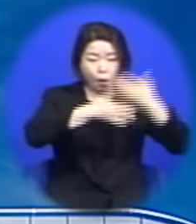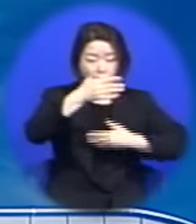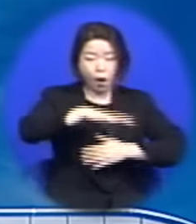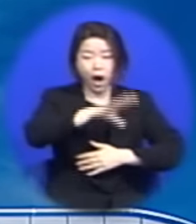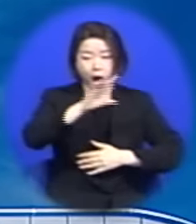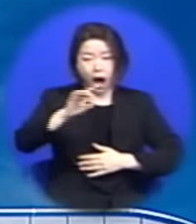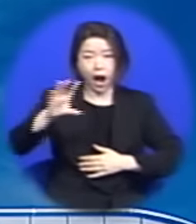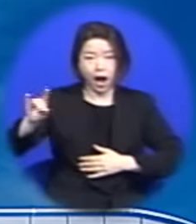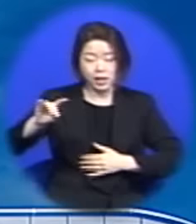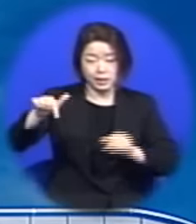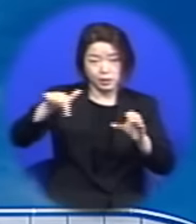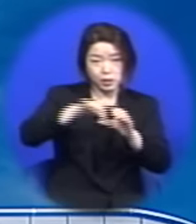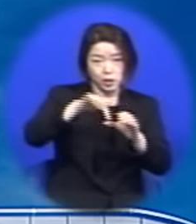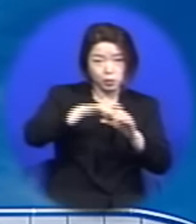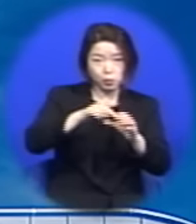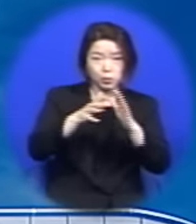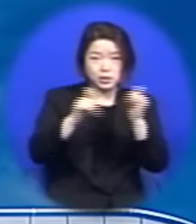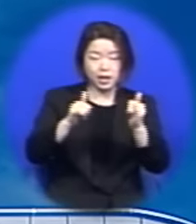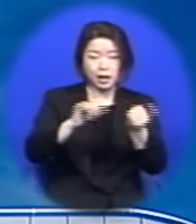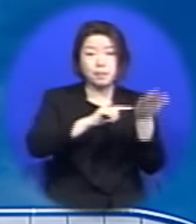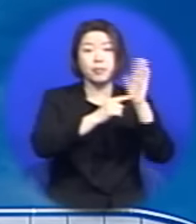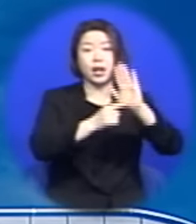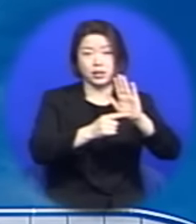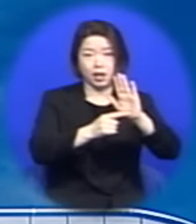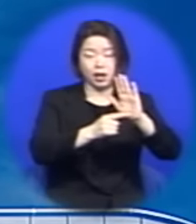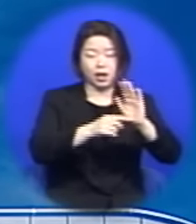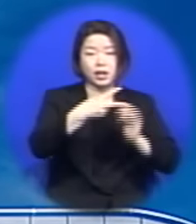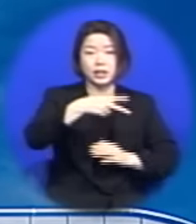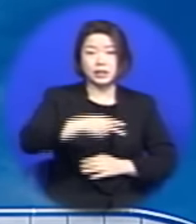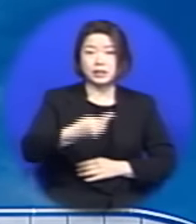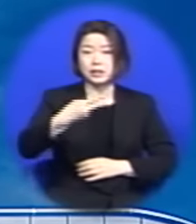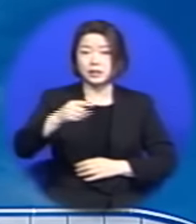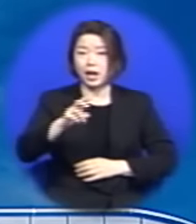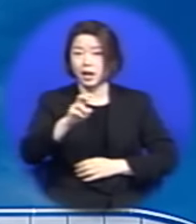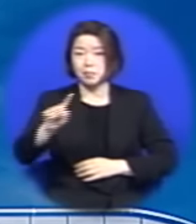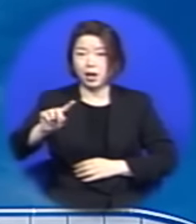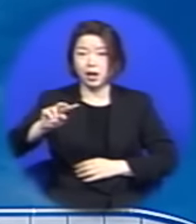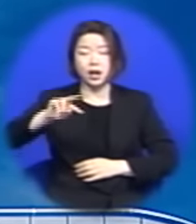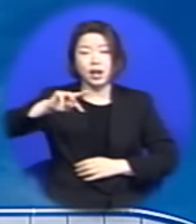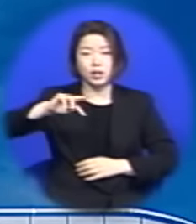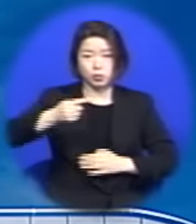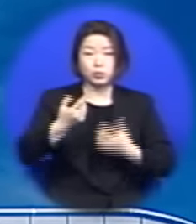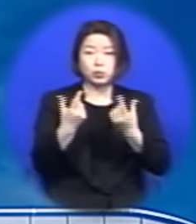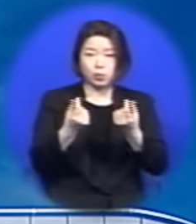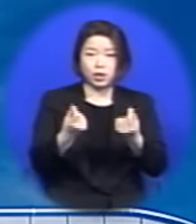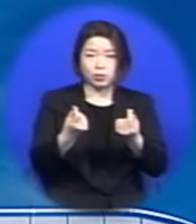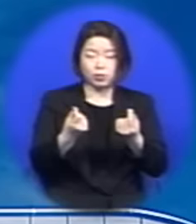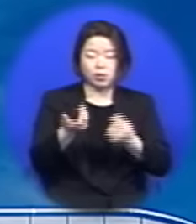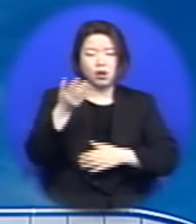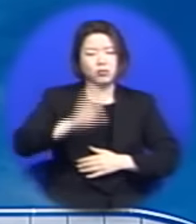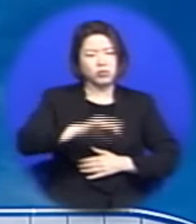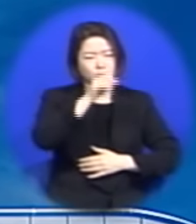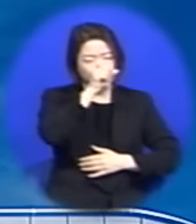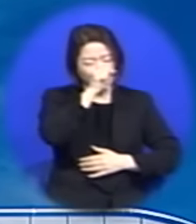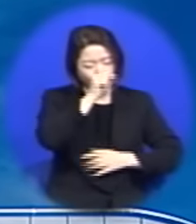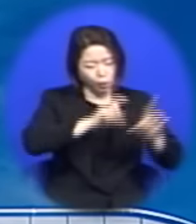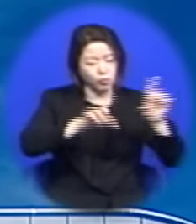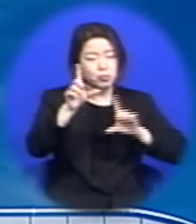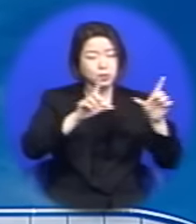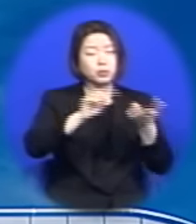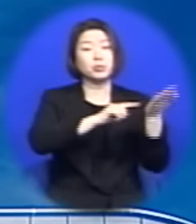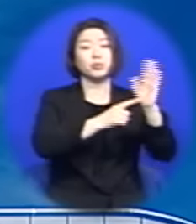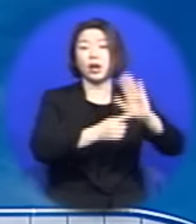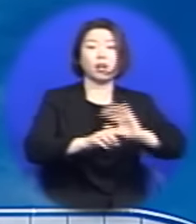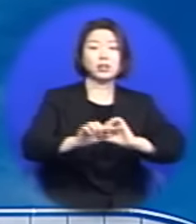기독교인이 묘사가 돼요 뭐 드라마도 그렇고요 그런데 좋은 모습으로 묘사되는 경우가 많이